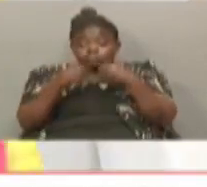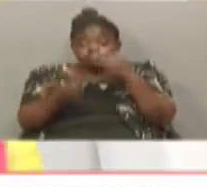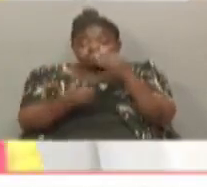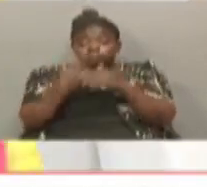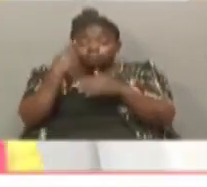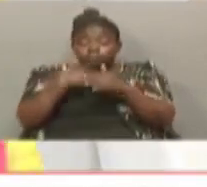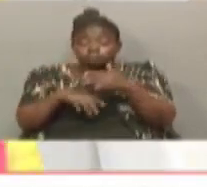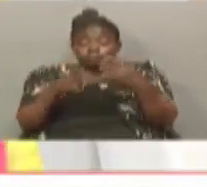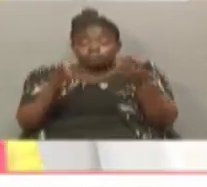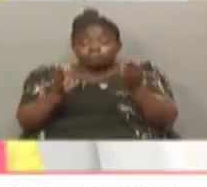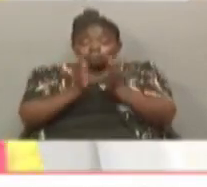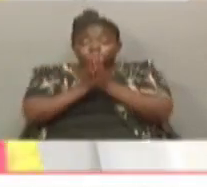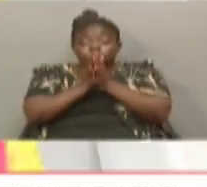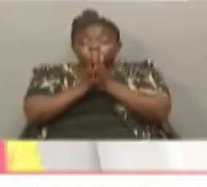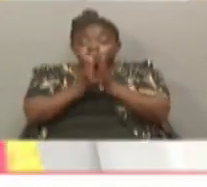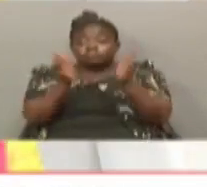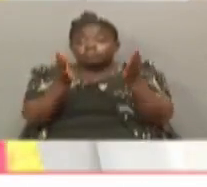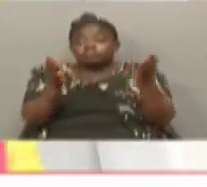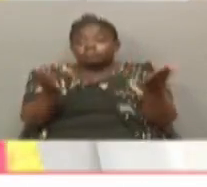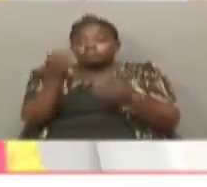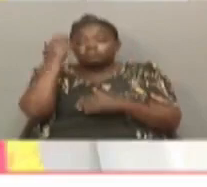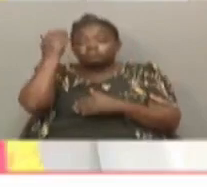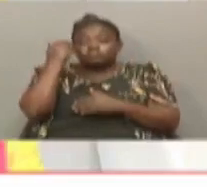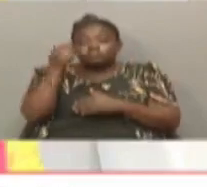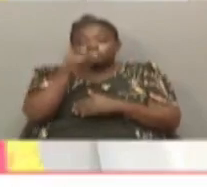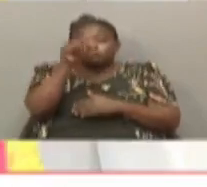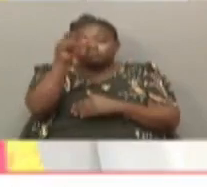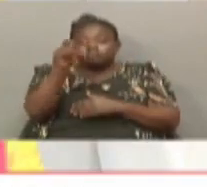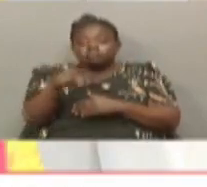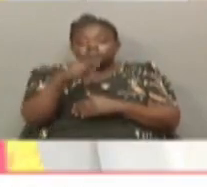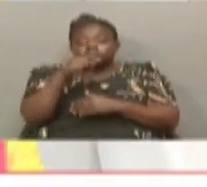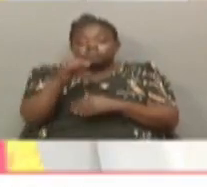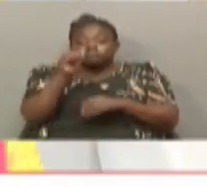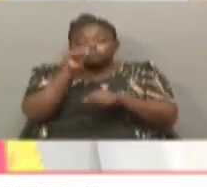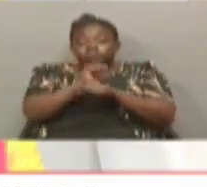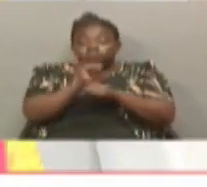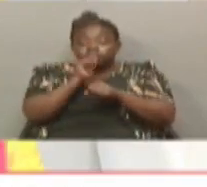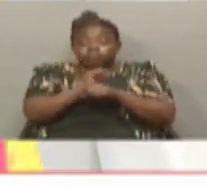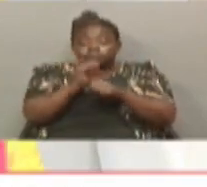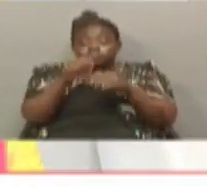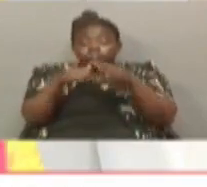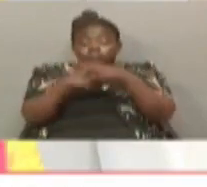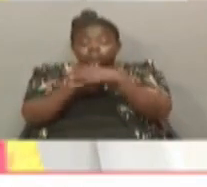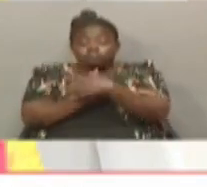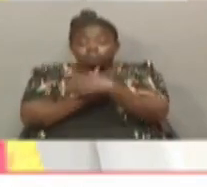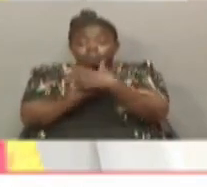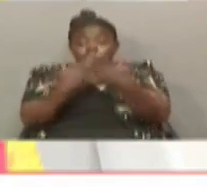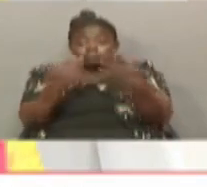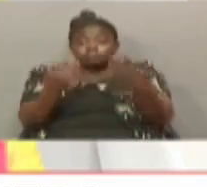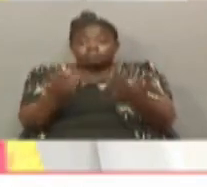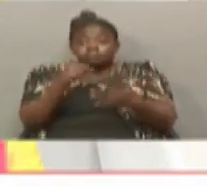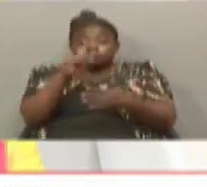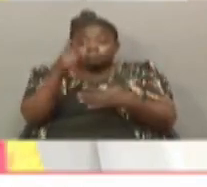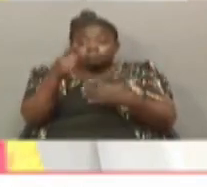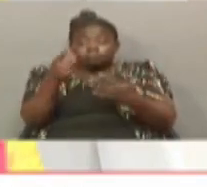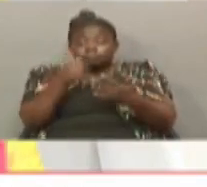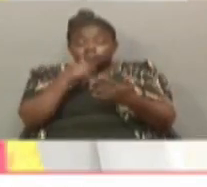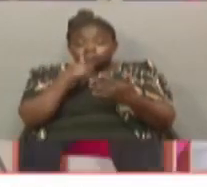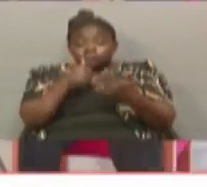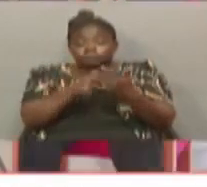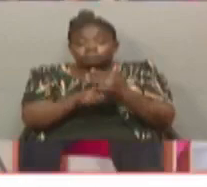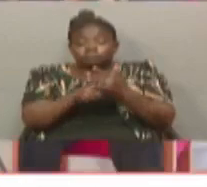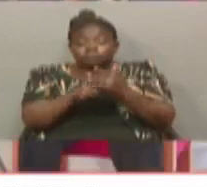administrator general oba ogambe kkooti omuntu yenna agenda okukola ku by'obusika nga bya kika kya ffumbi asooka afuna ebbaluwa okuva omutaka wa